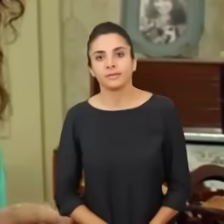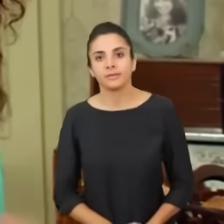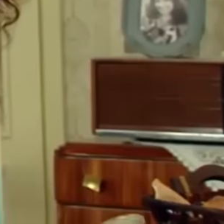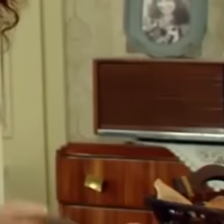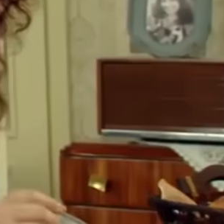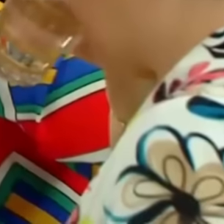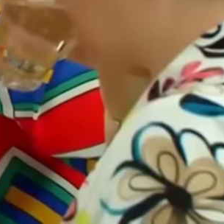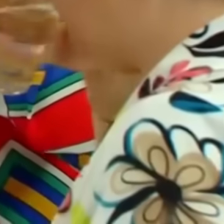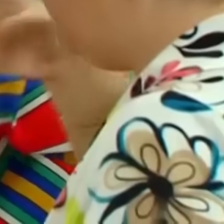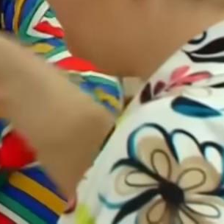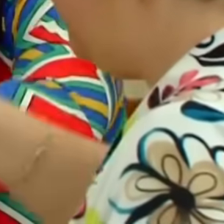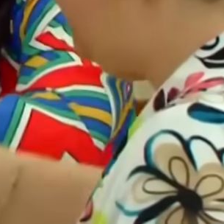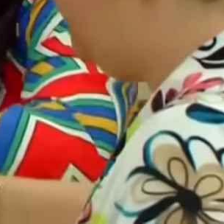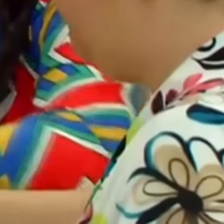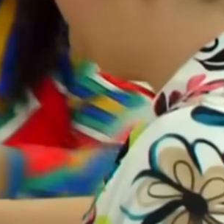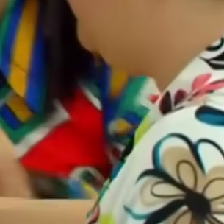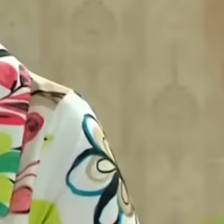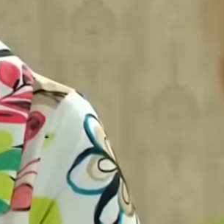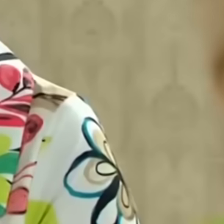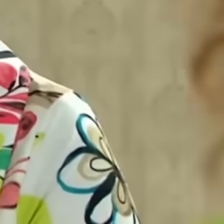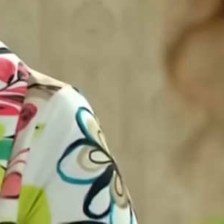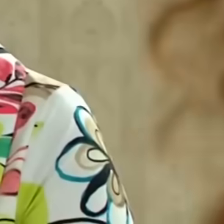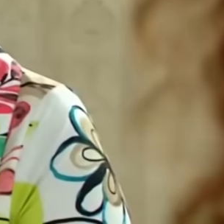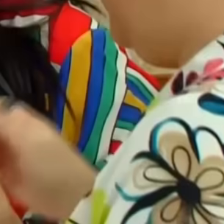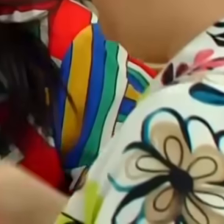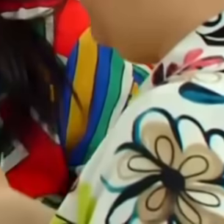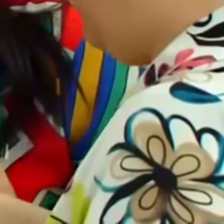Oruçlarını suyla açıyorlar. Rukiye masayı donatmış.